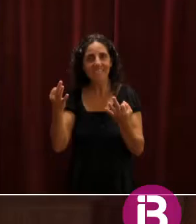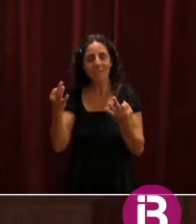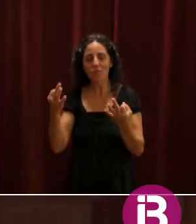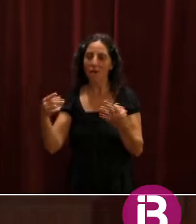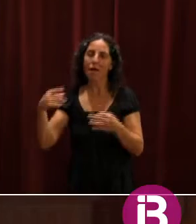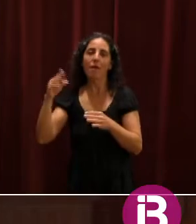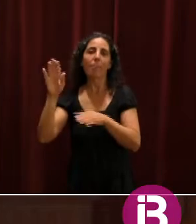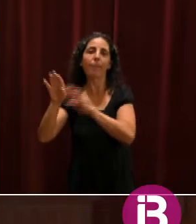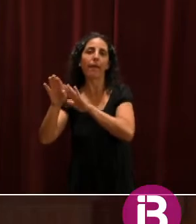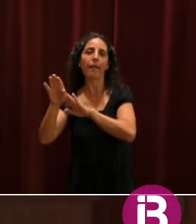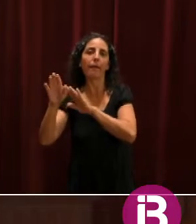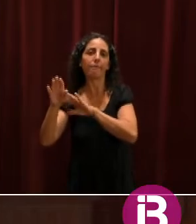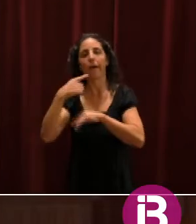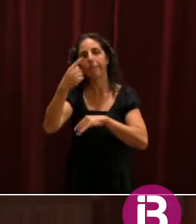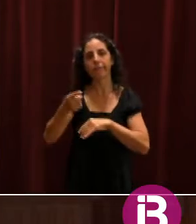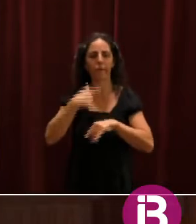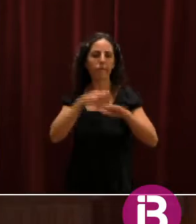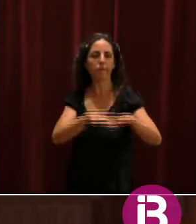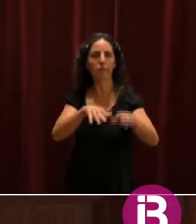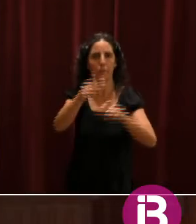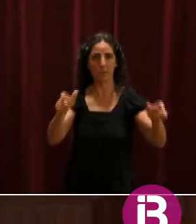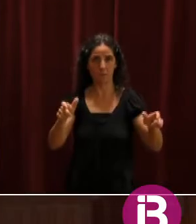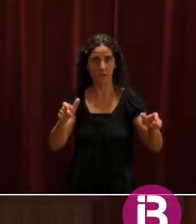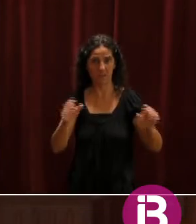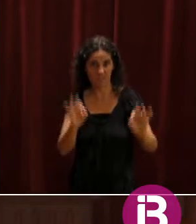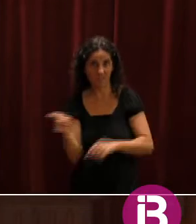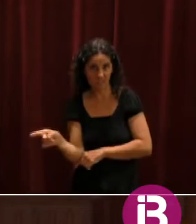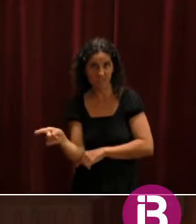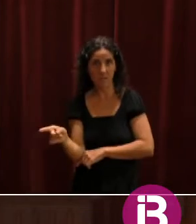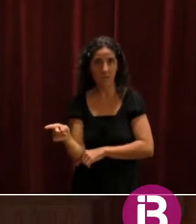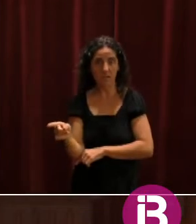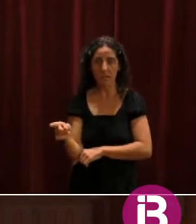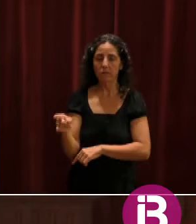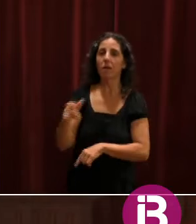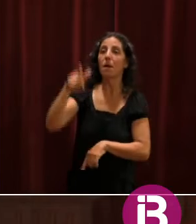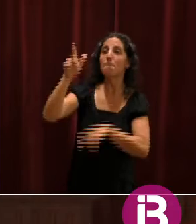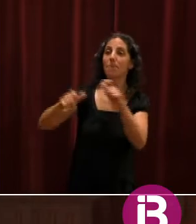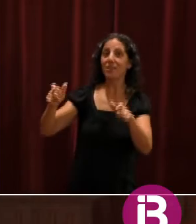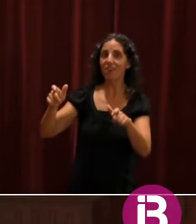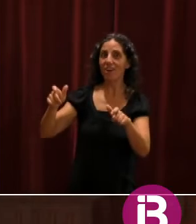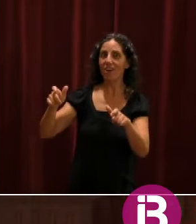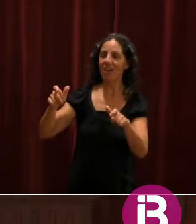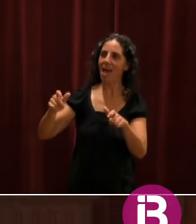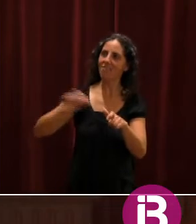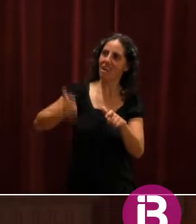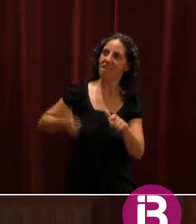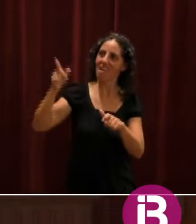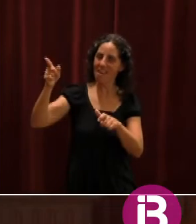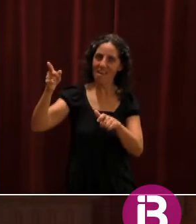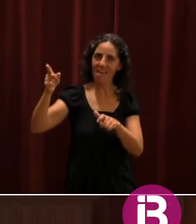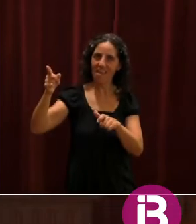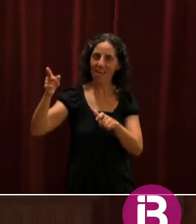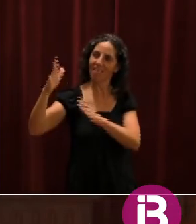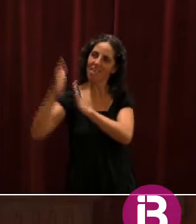que oculta la gent que cada retallada de tributs a qui més té la paga qui més ho necessita. En aquest